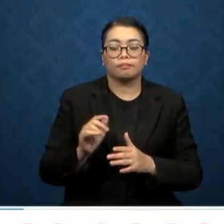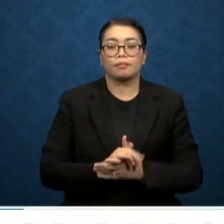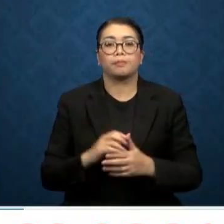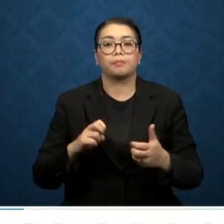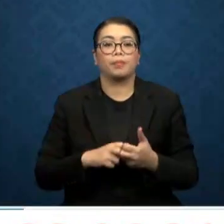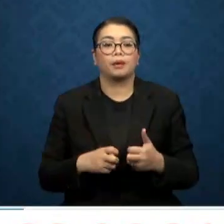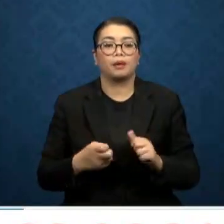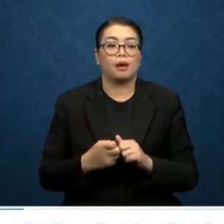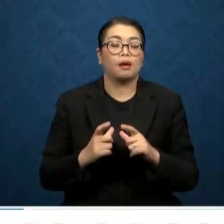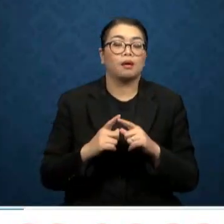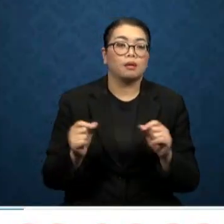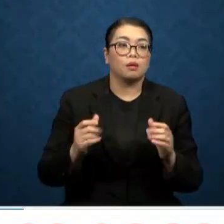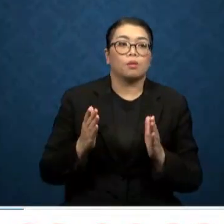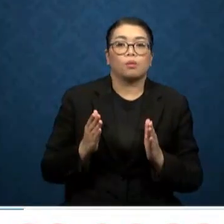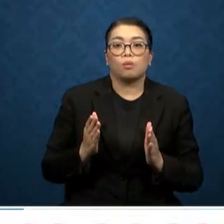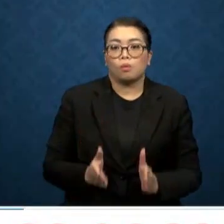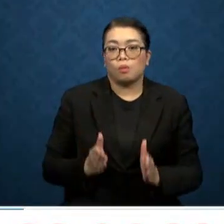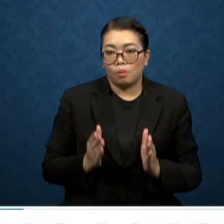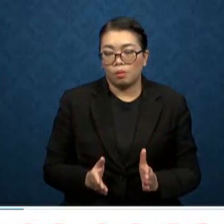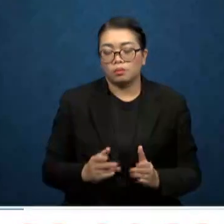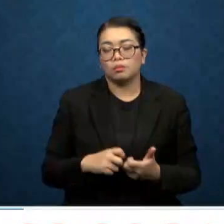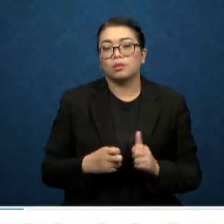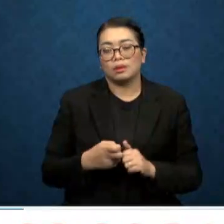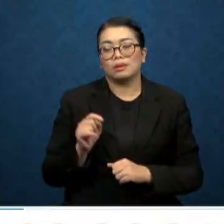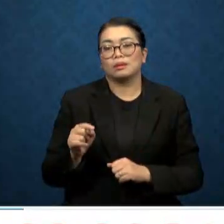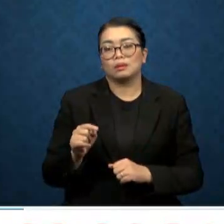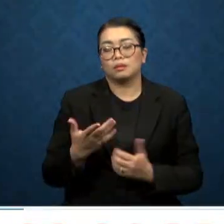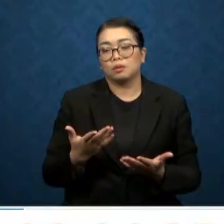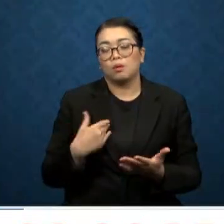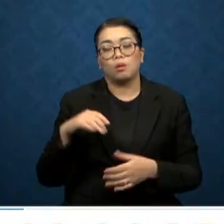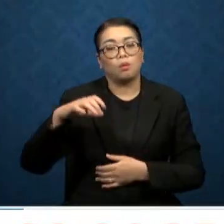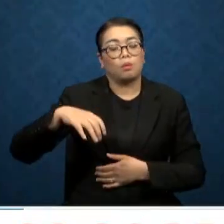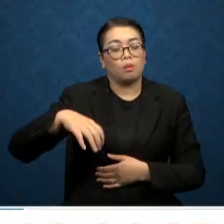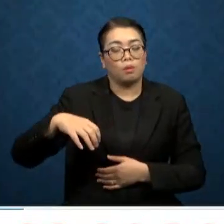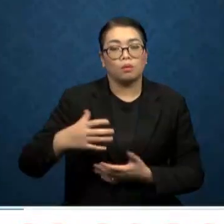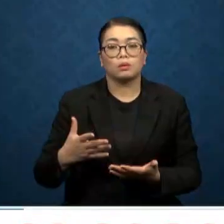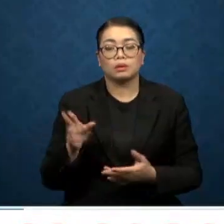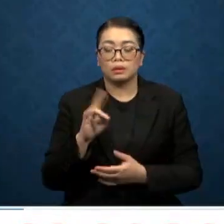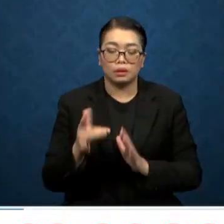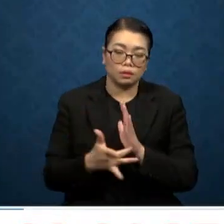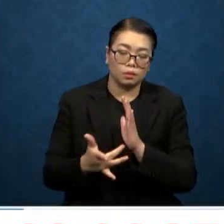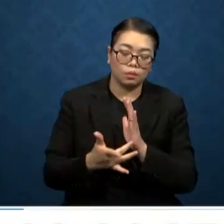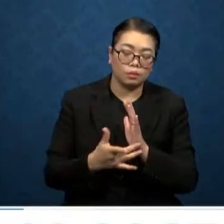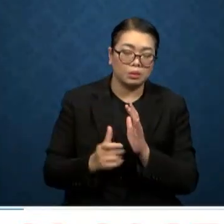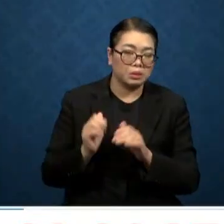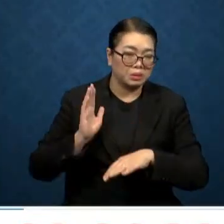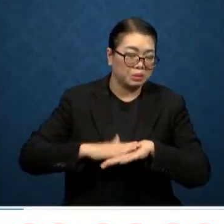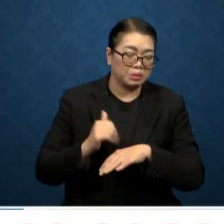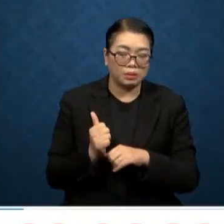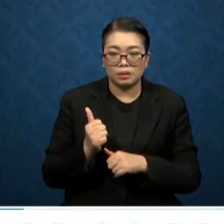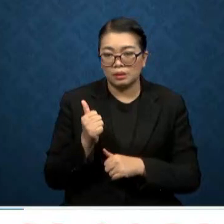ปัญหาเรื่องบุคคลต่อให้องค์กรใช้เทคโนโลยีที่ยอด